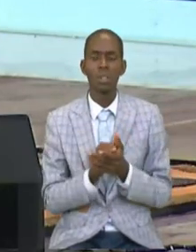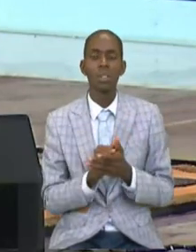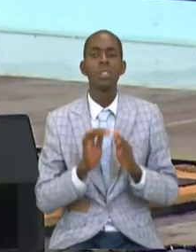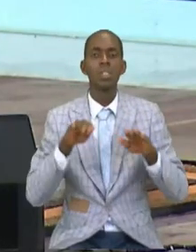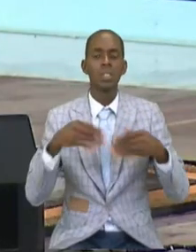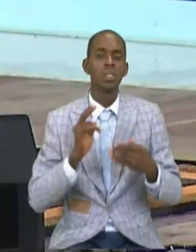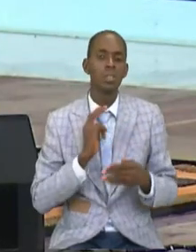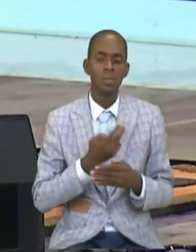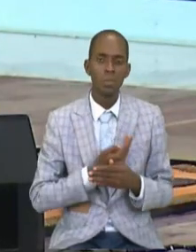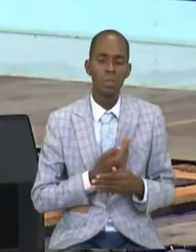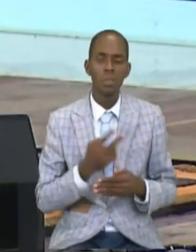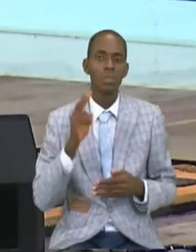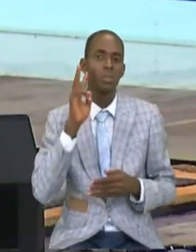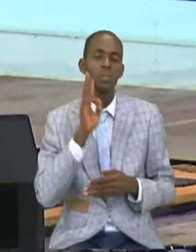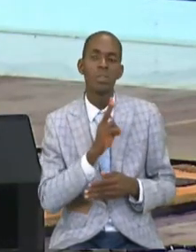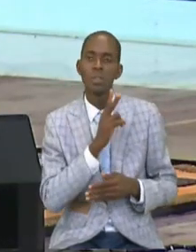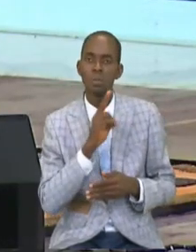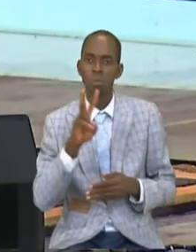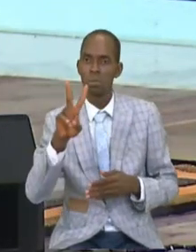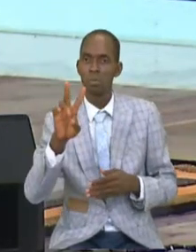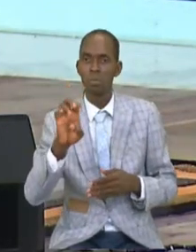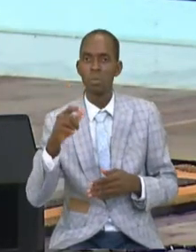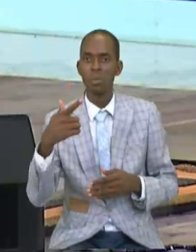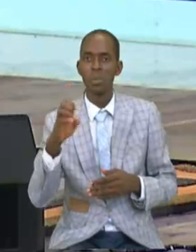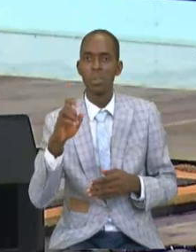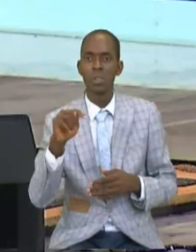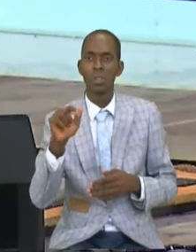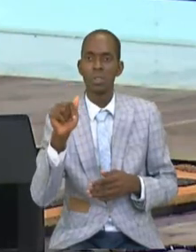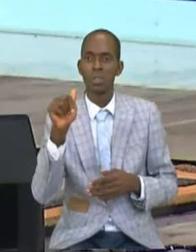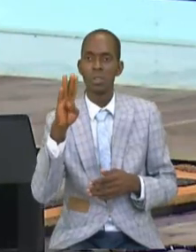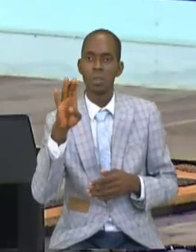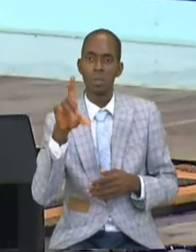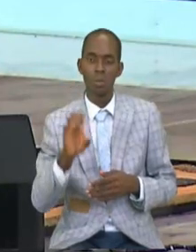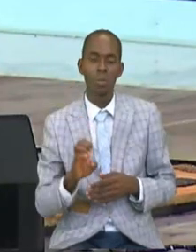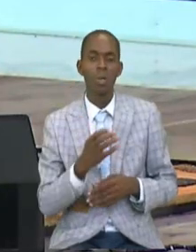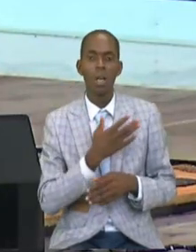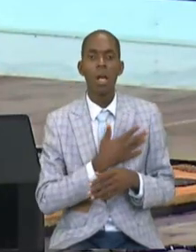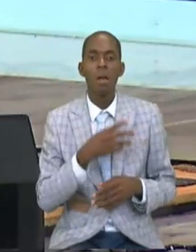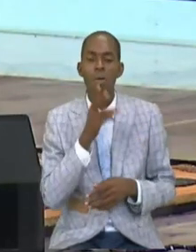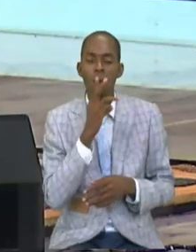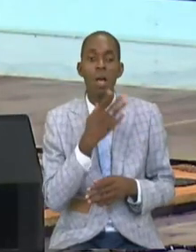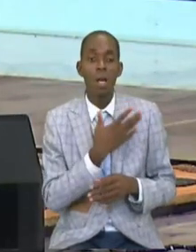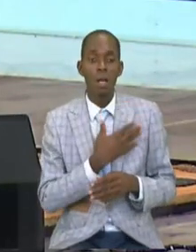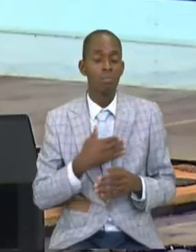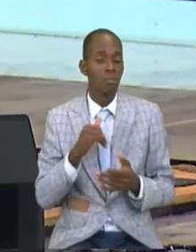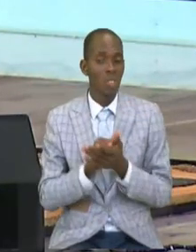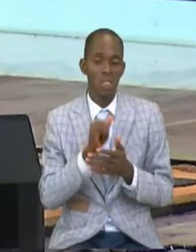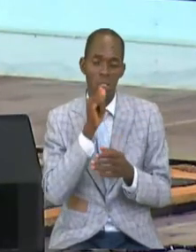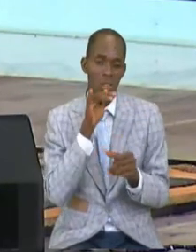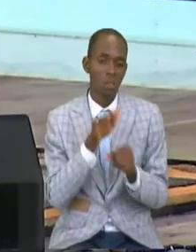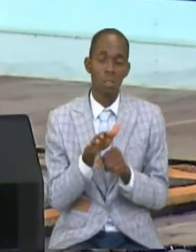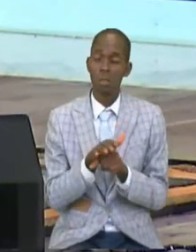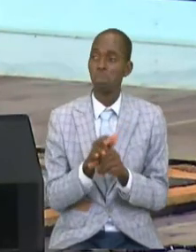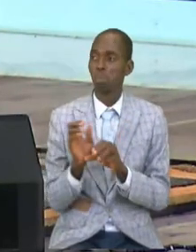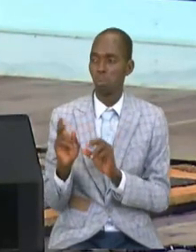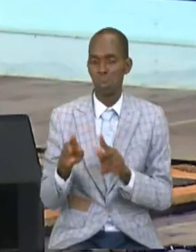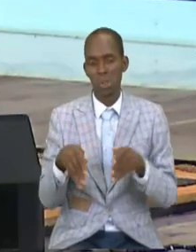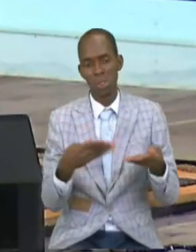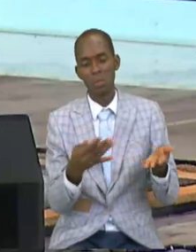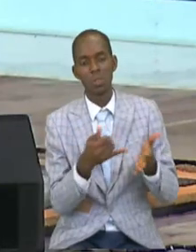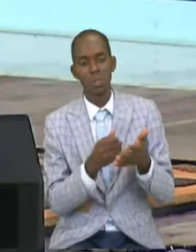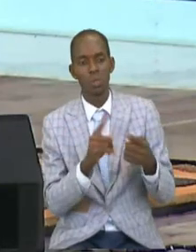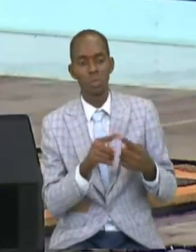Donnez-nous des légumes et de l'eau. Cela nous suffit. On leur a donné seulement cela.